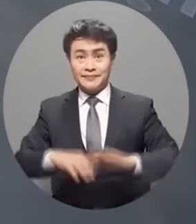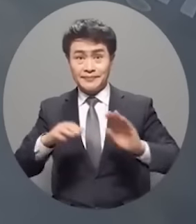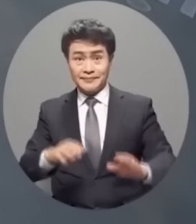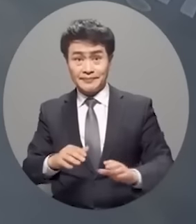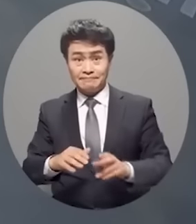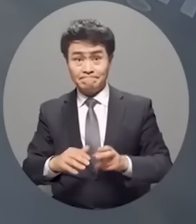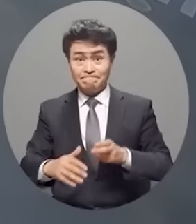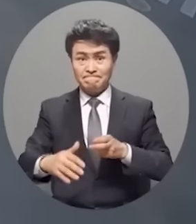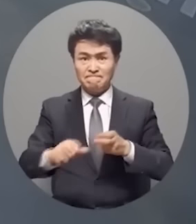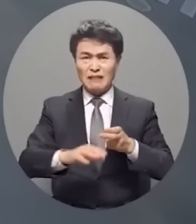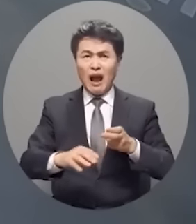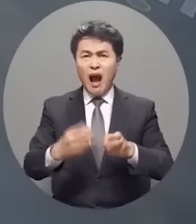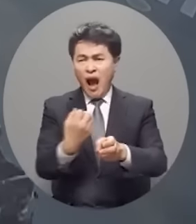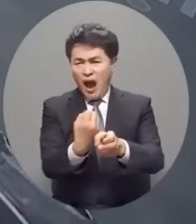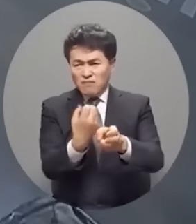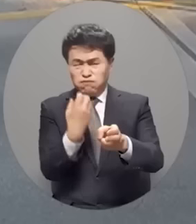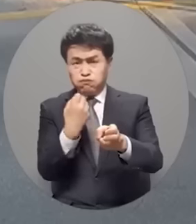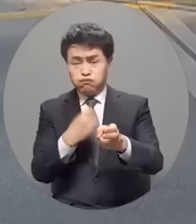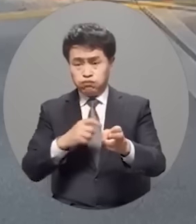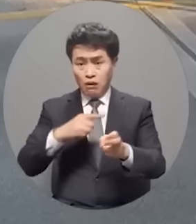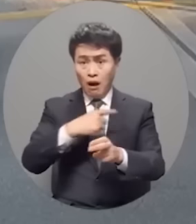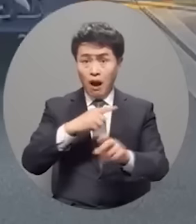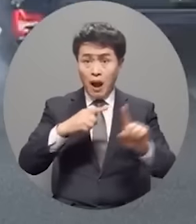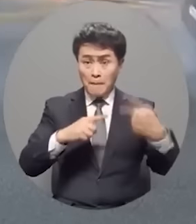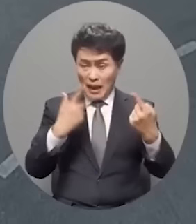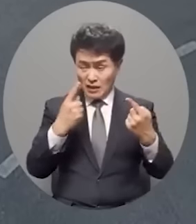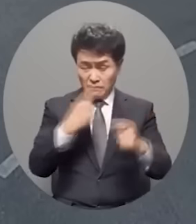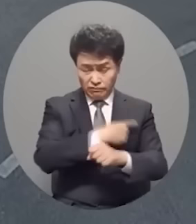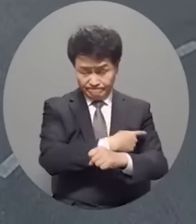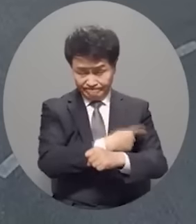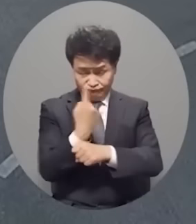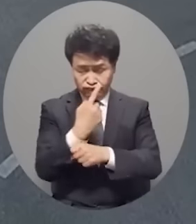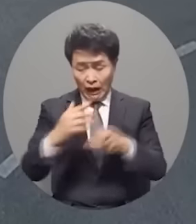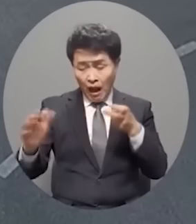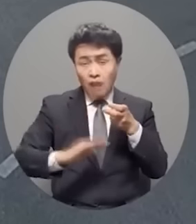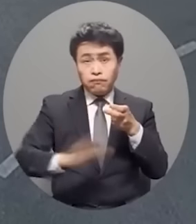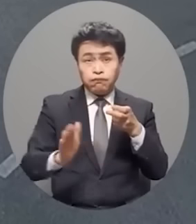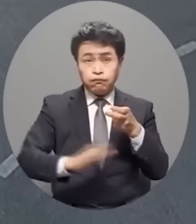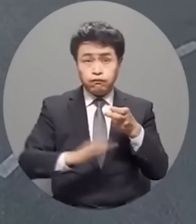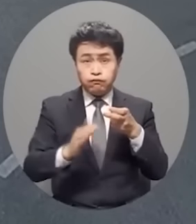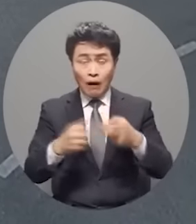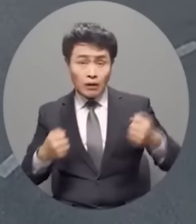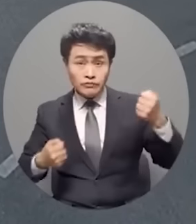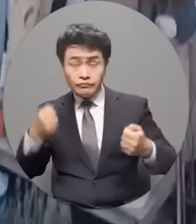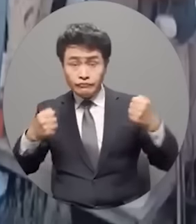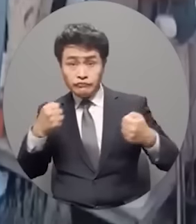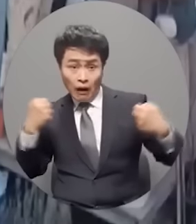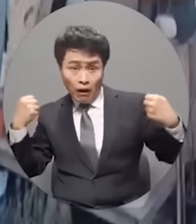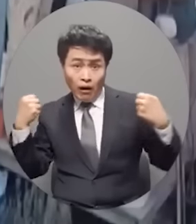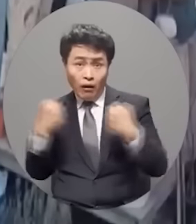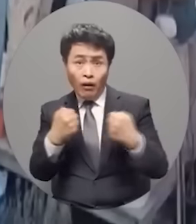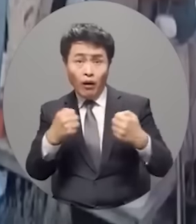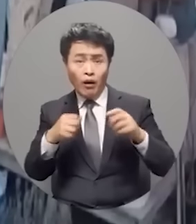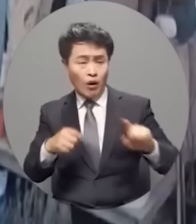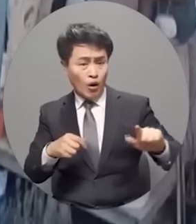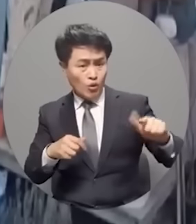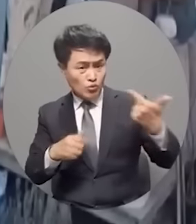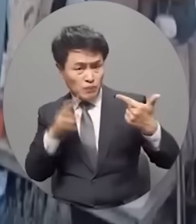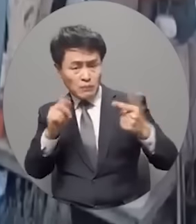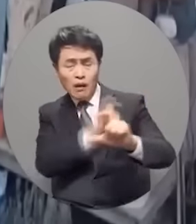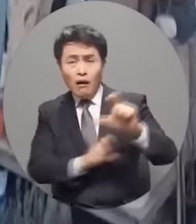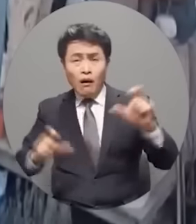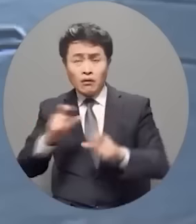승합차가 연기를 내뿜으며 시속 100km가 넘는 속도로 내달립니다. 차량은 추돌 사고를 내고도 600m쯤